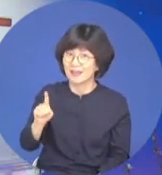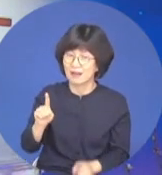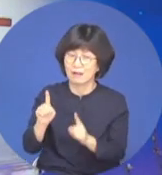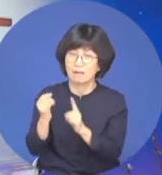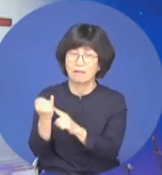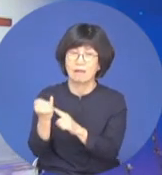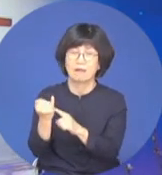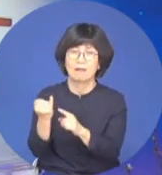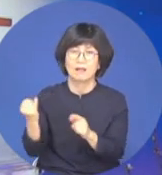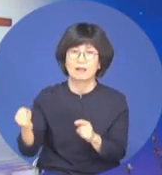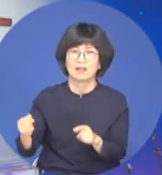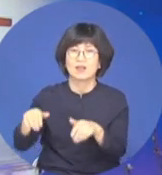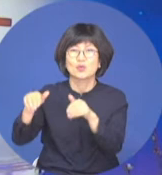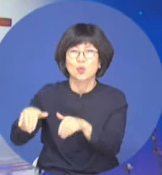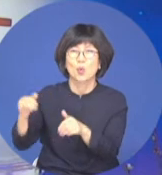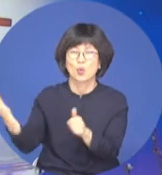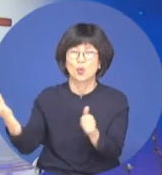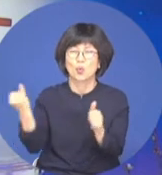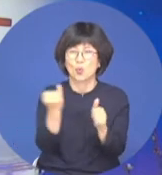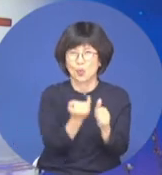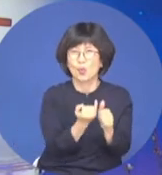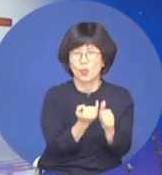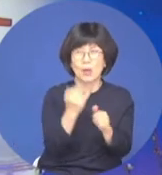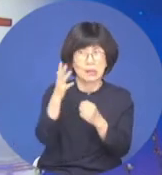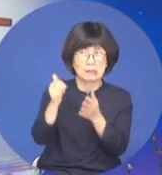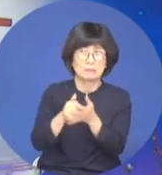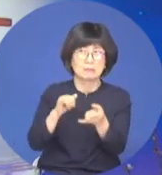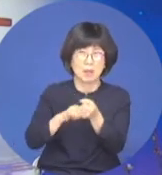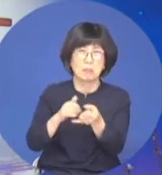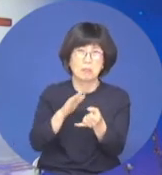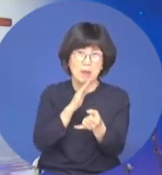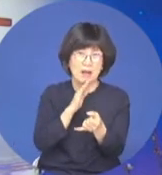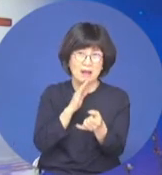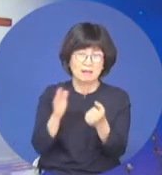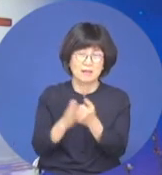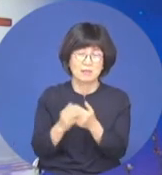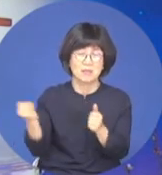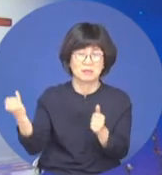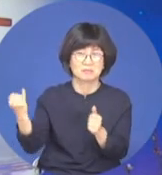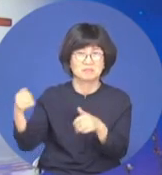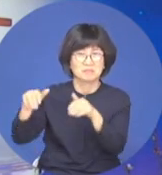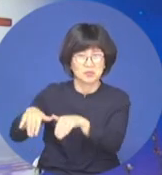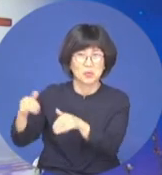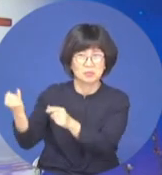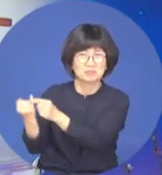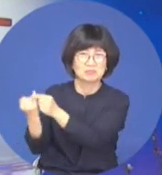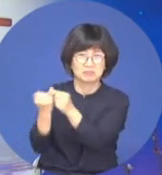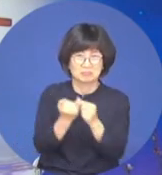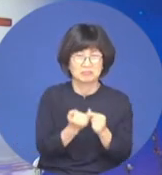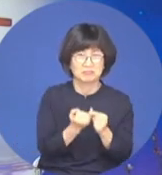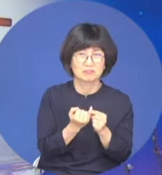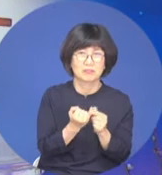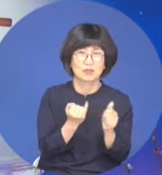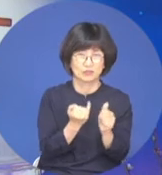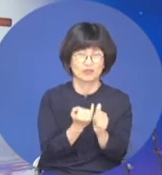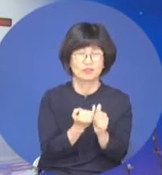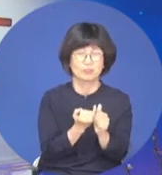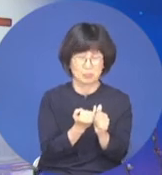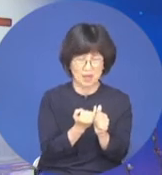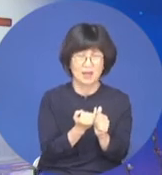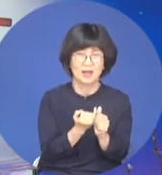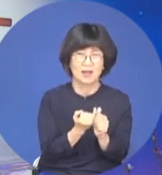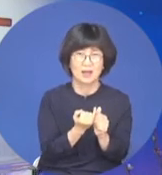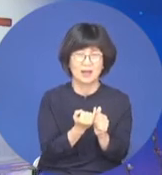자기 남편에게 주면서 하나님이 약속하셨으니까 이 몸종과 이렇게 이제 관계를 해서 아들을 낳으시오 해가지고